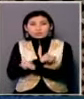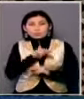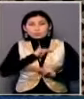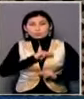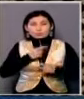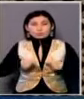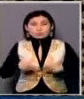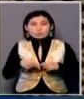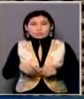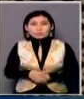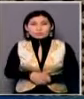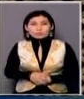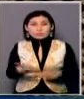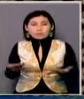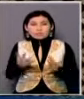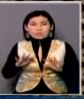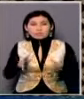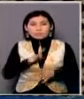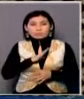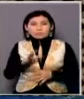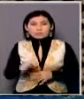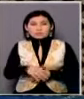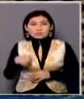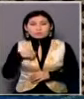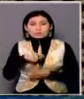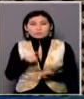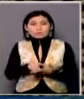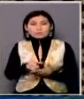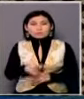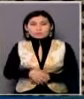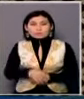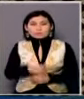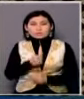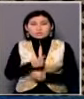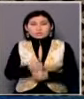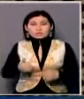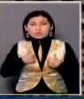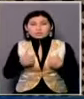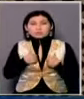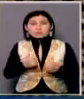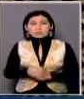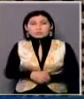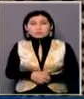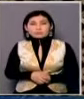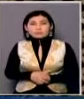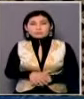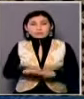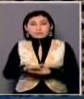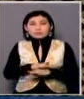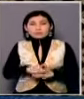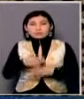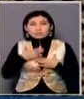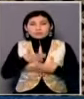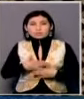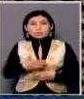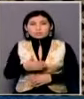жұмыстарын ұйымдастыру. Қандай жағдай болмаса да өз міндетімізді атқаруға тырысып жатырмыз. Еліміз аман,